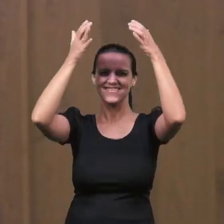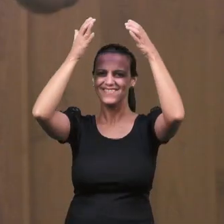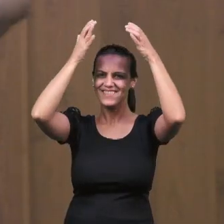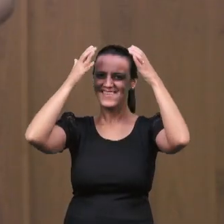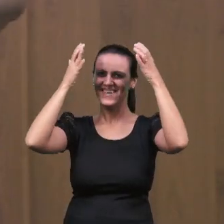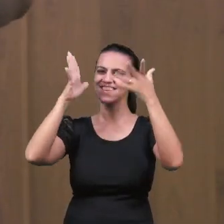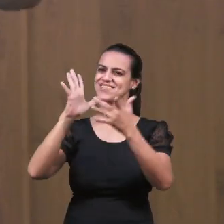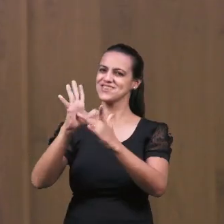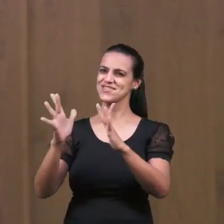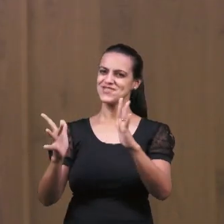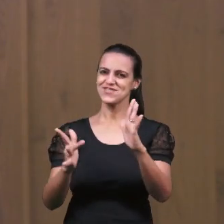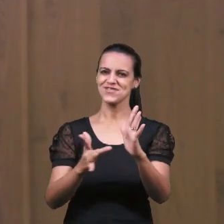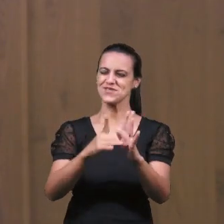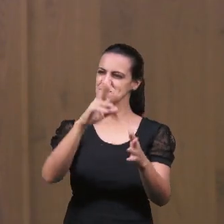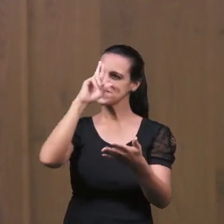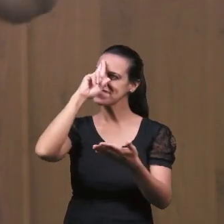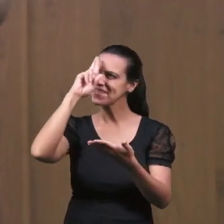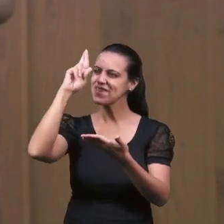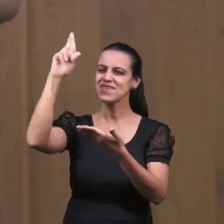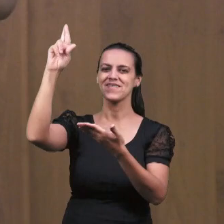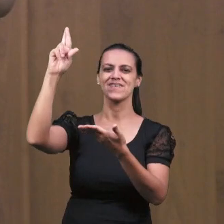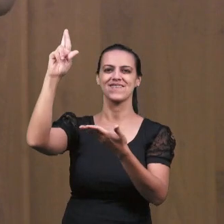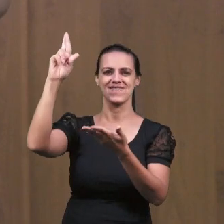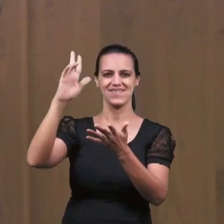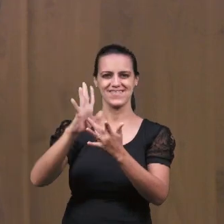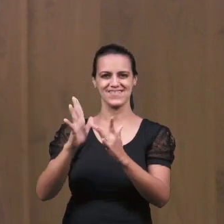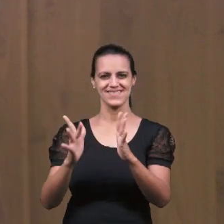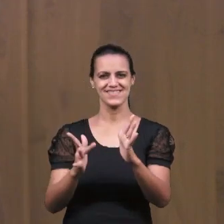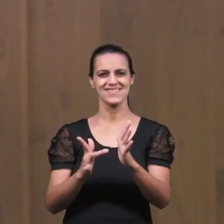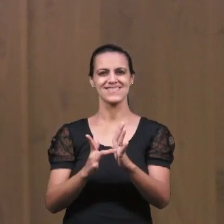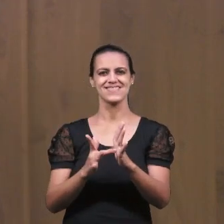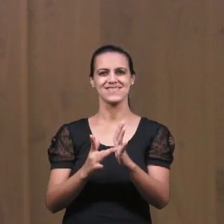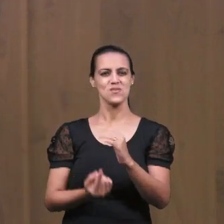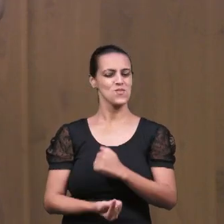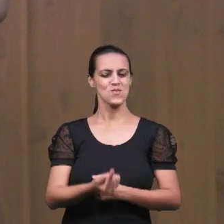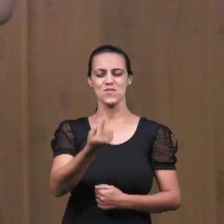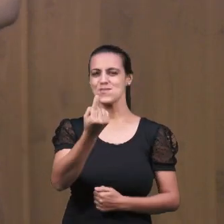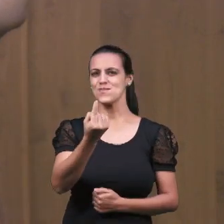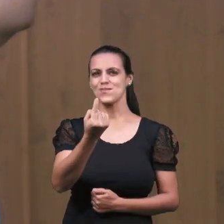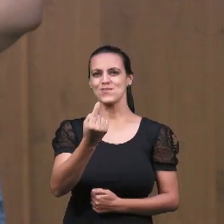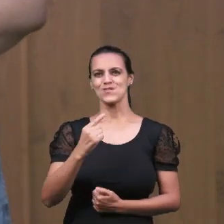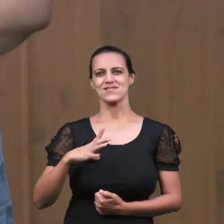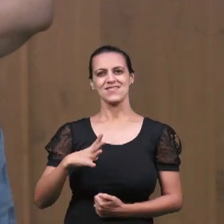Dieu, cet homme a commencé à voir une nouvelle vie.